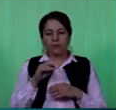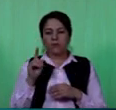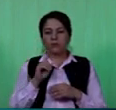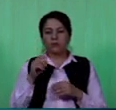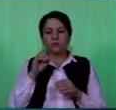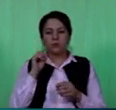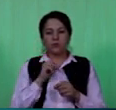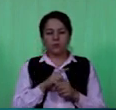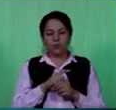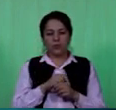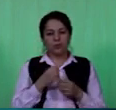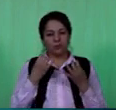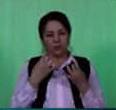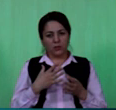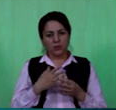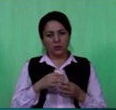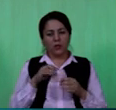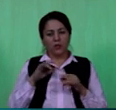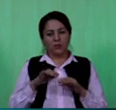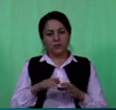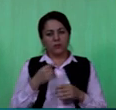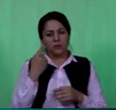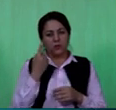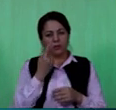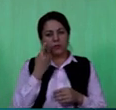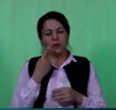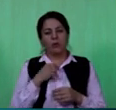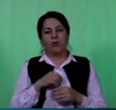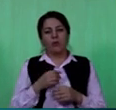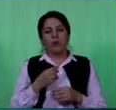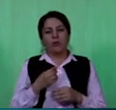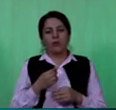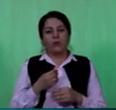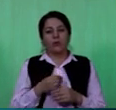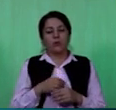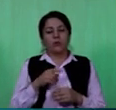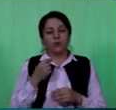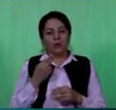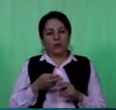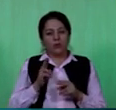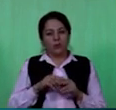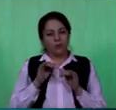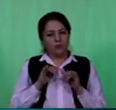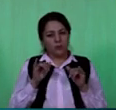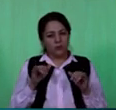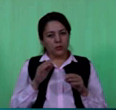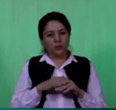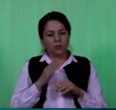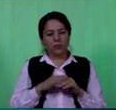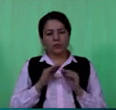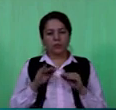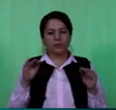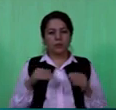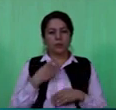одним действием каким же действием конечно же умножением молодцы ребята